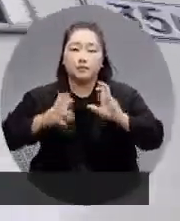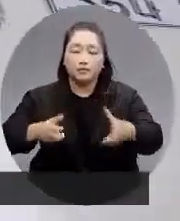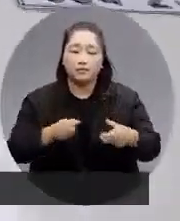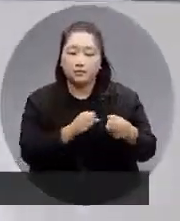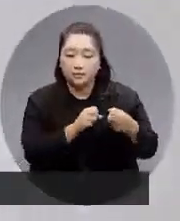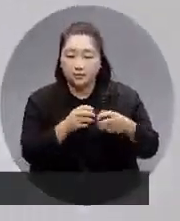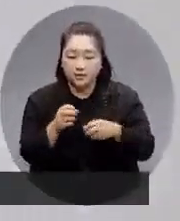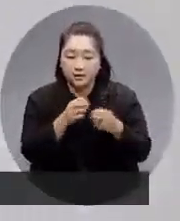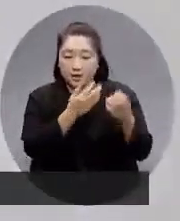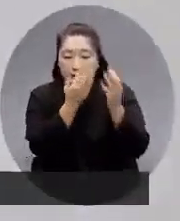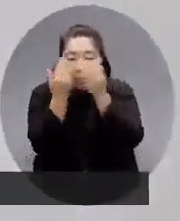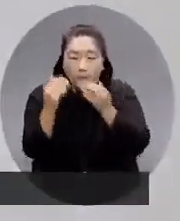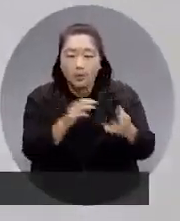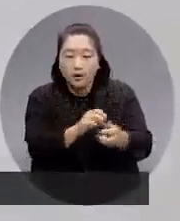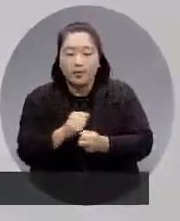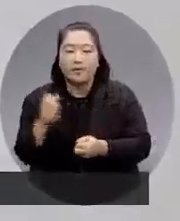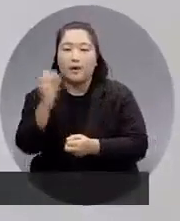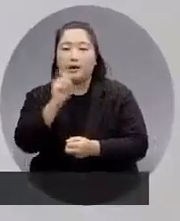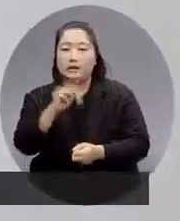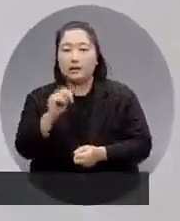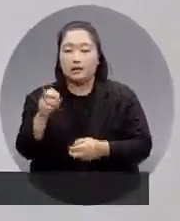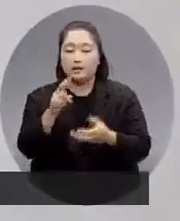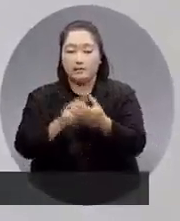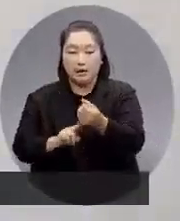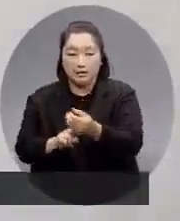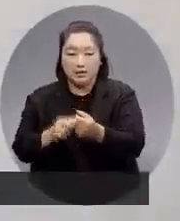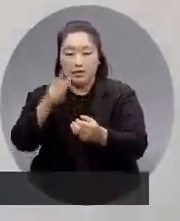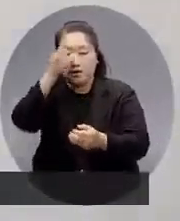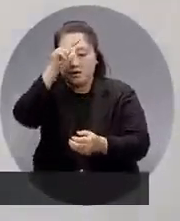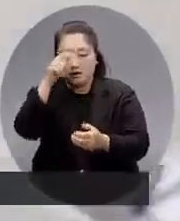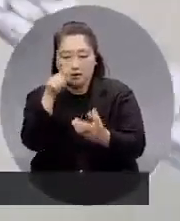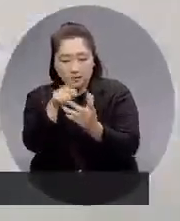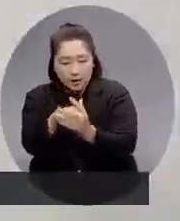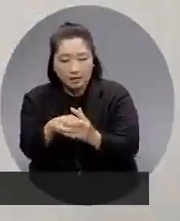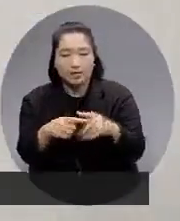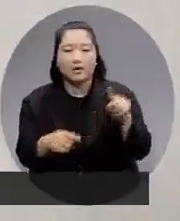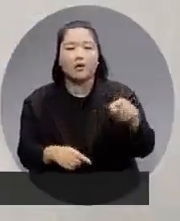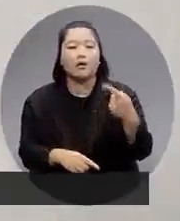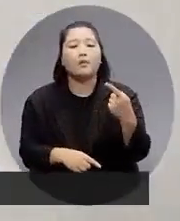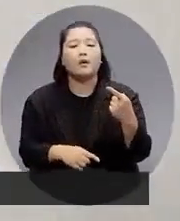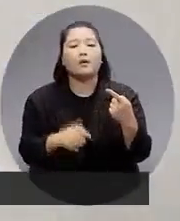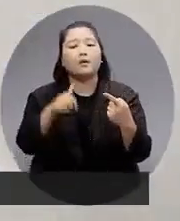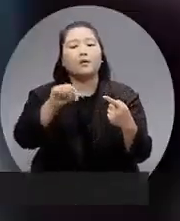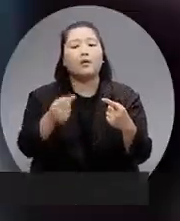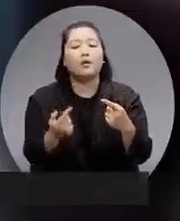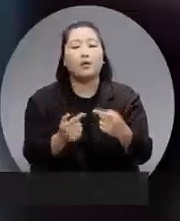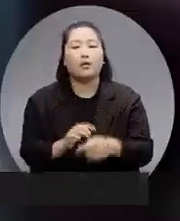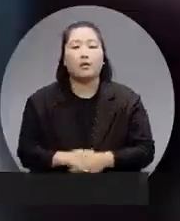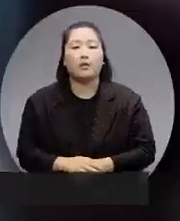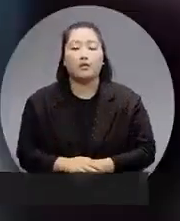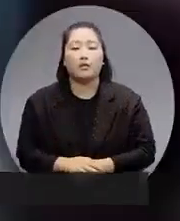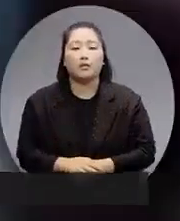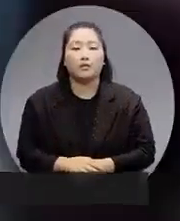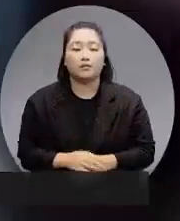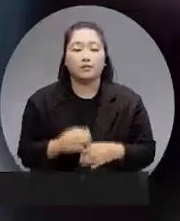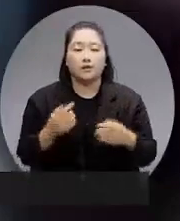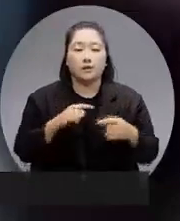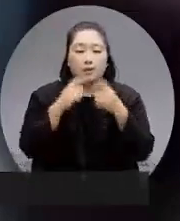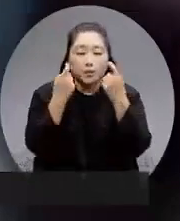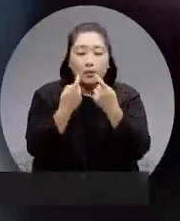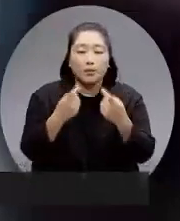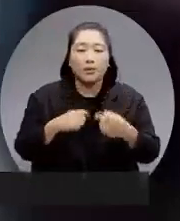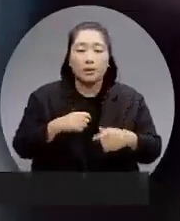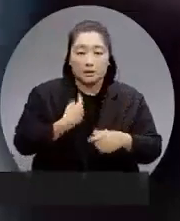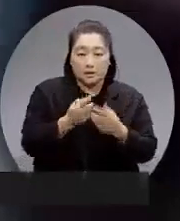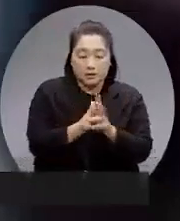책이 밀반입한 뒤 sns 를 통해 판매한 건 경찰이 파악한 것만 100여 세트 구매자 대부분은 본인 명의로 차량